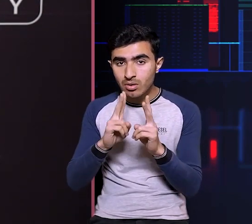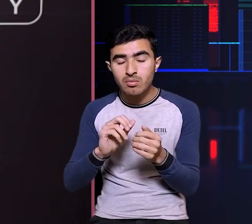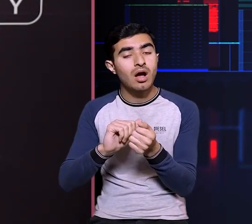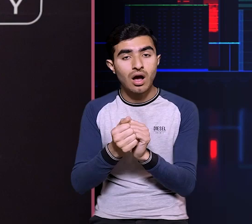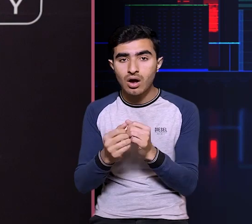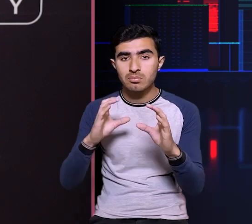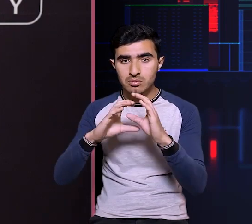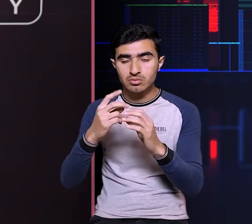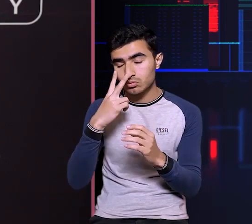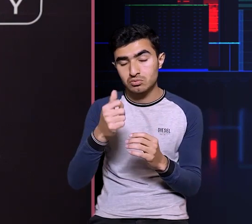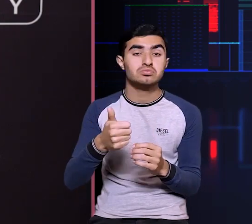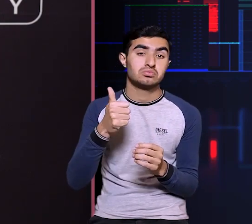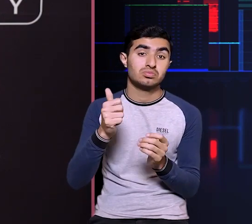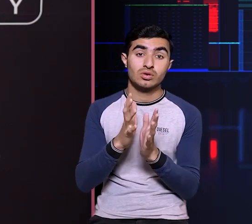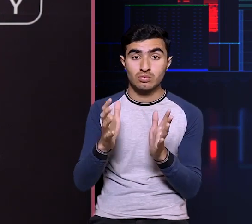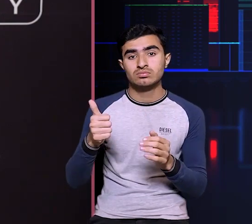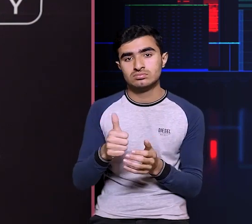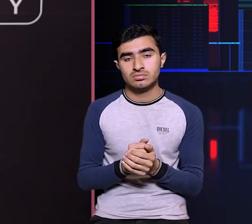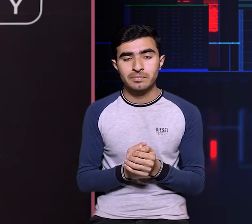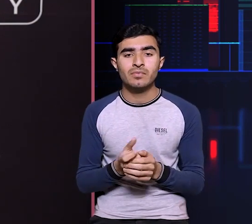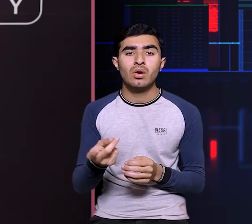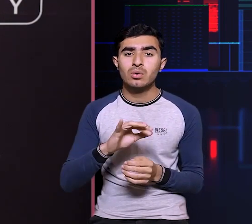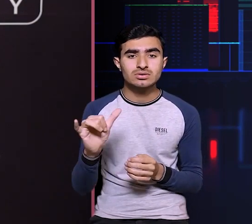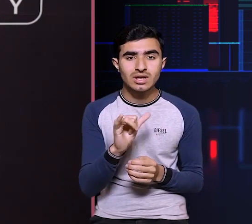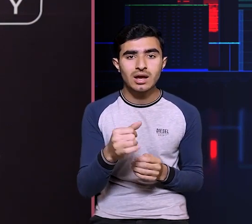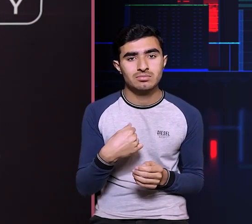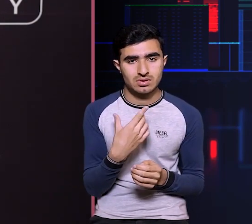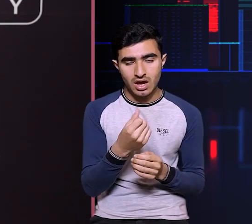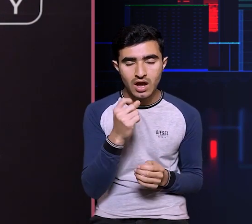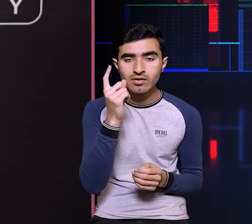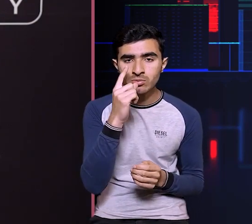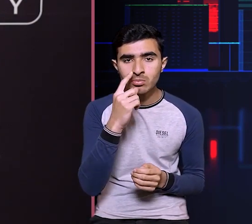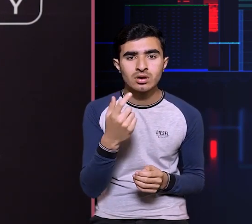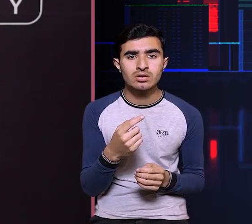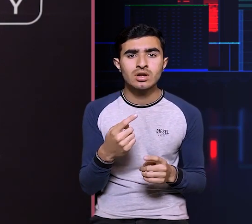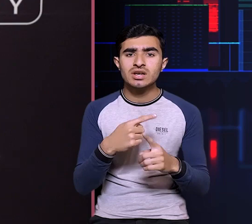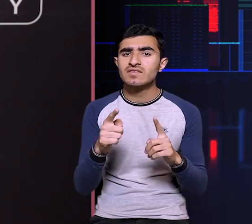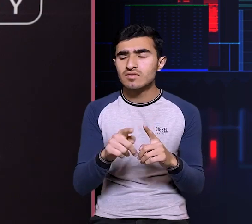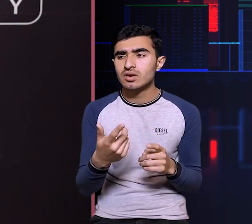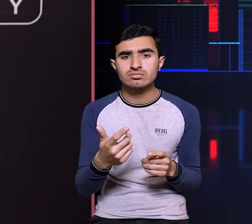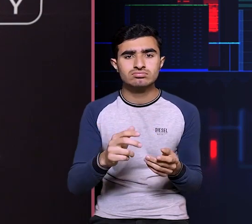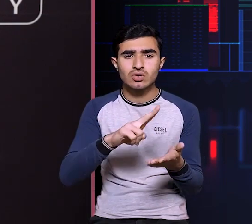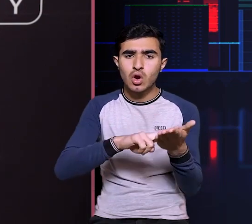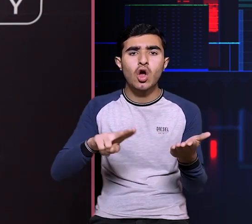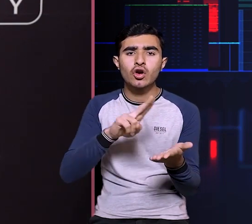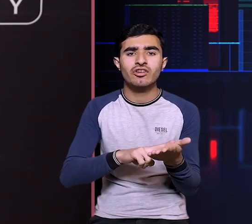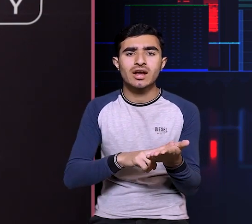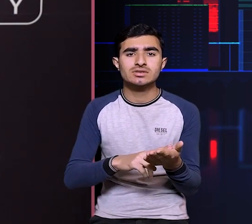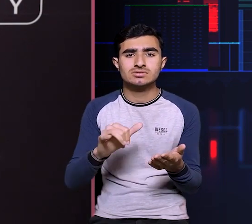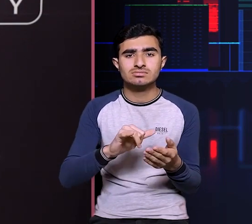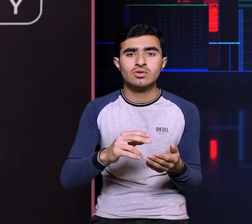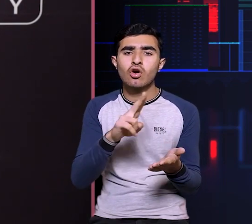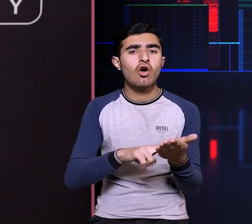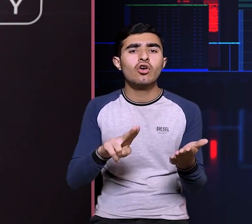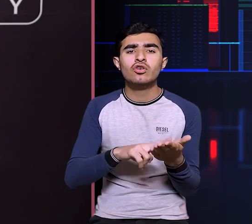interesting. इसी तरह हमारे पास ख़वातीन वो हैं जो कॉन्ट्रैक्ट्स लेती हैं, जो ये ठेके लेती हैं। अब ठेका